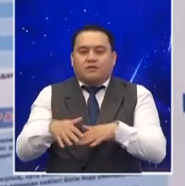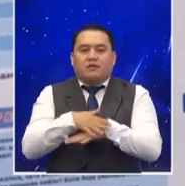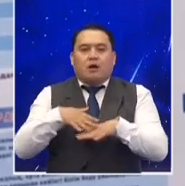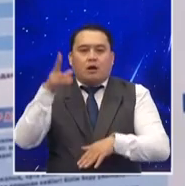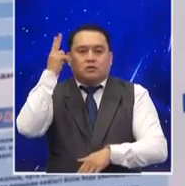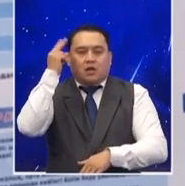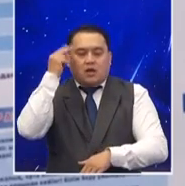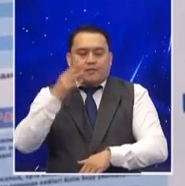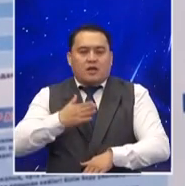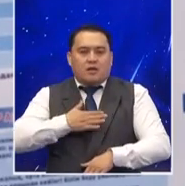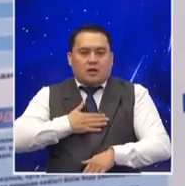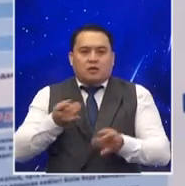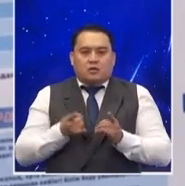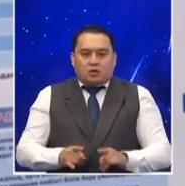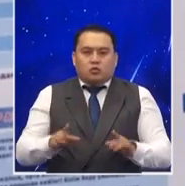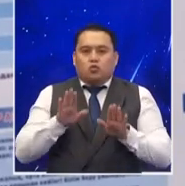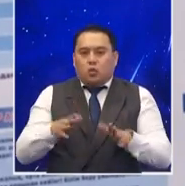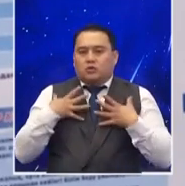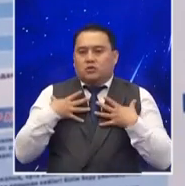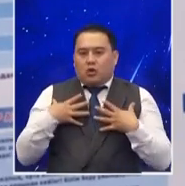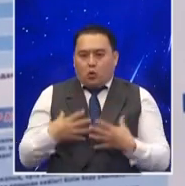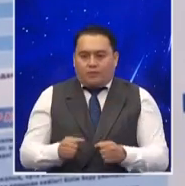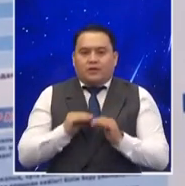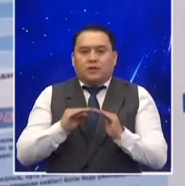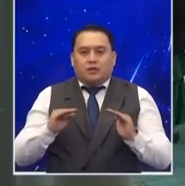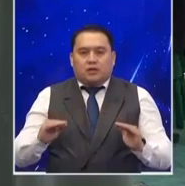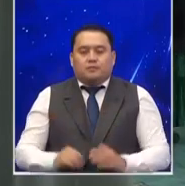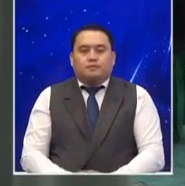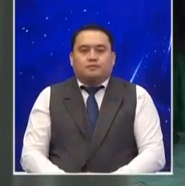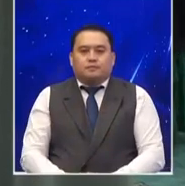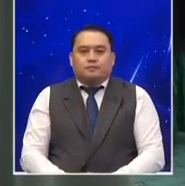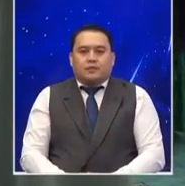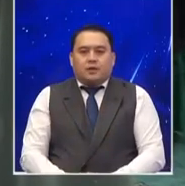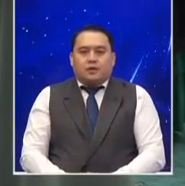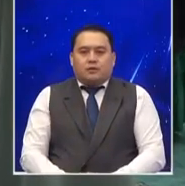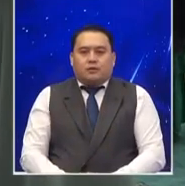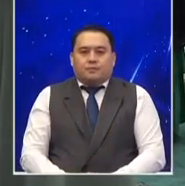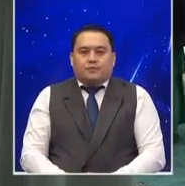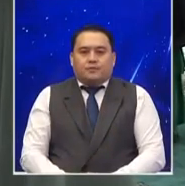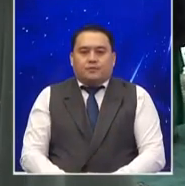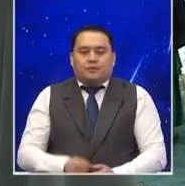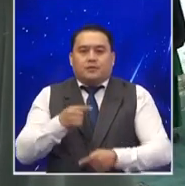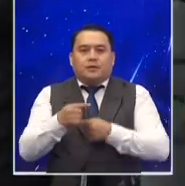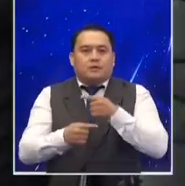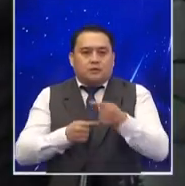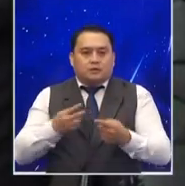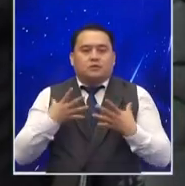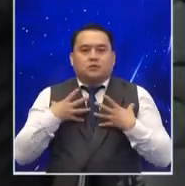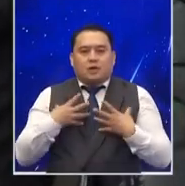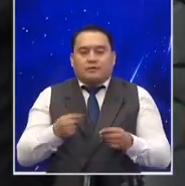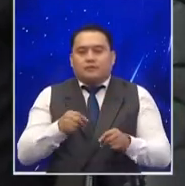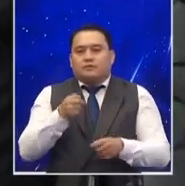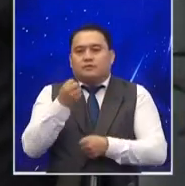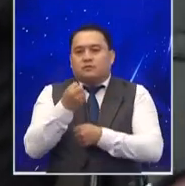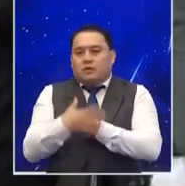И, конечно же, на свет появляются только здоровые дети. Нынешний День независимости символичен и для 5 сотрудников